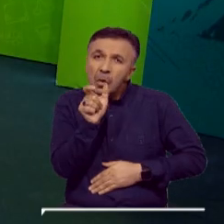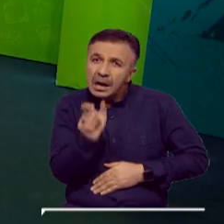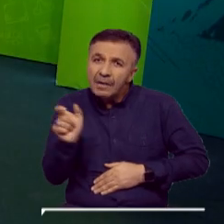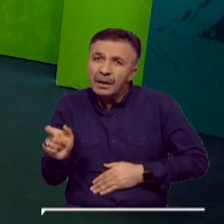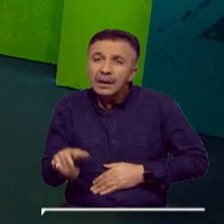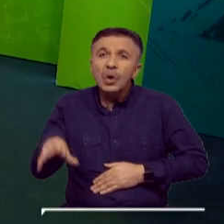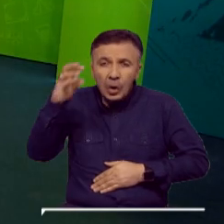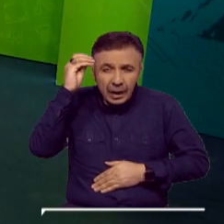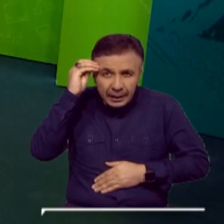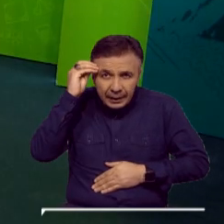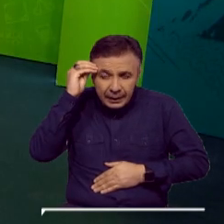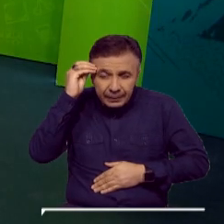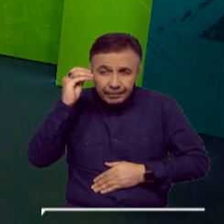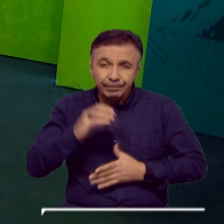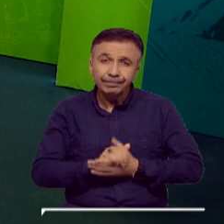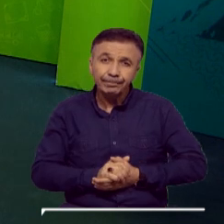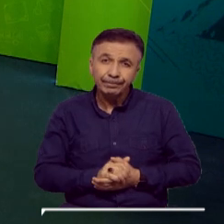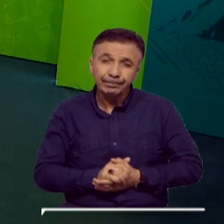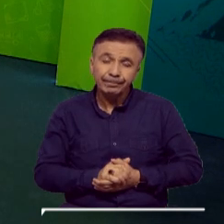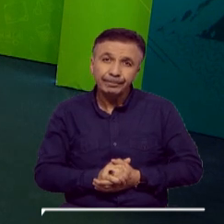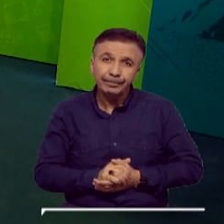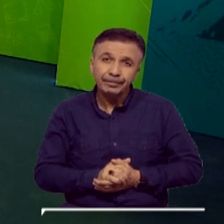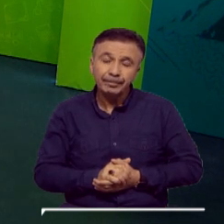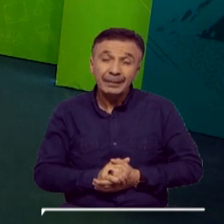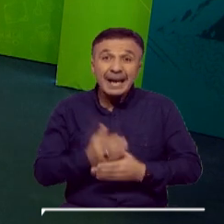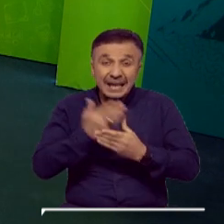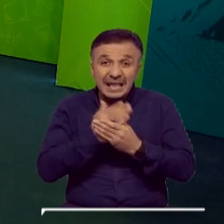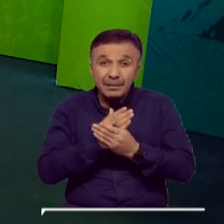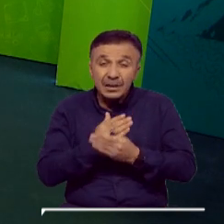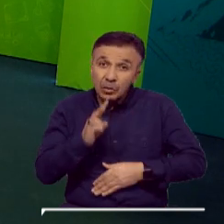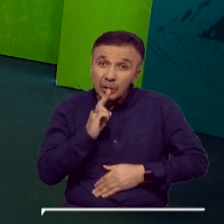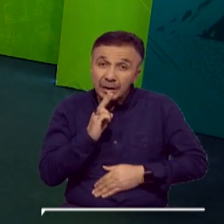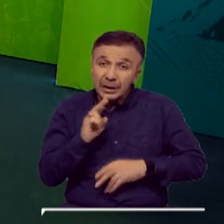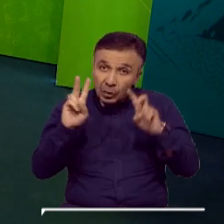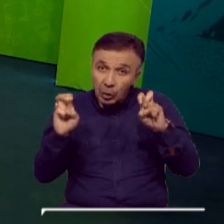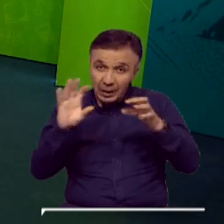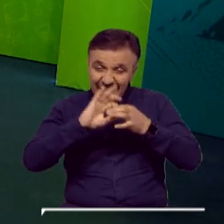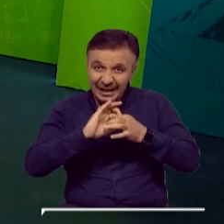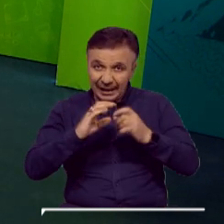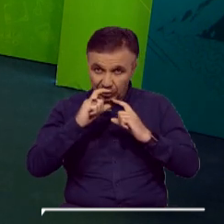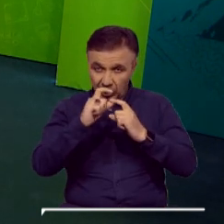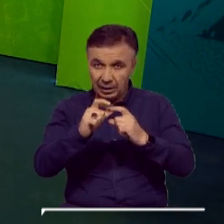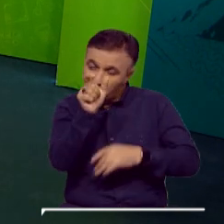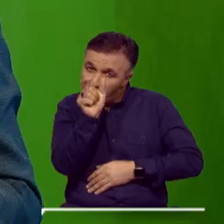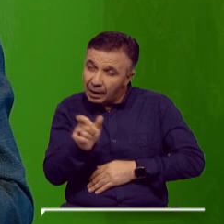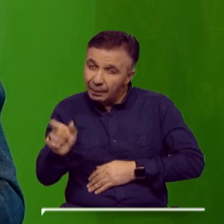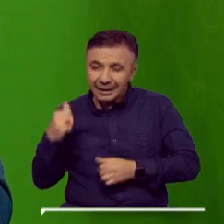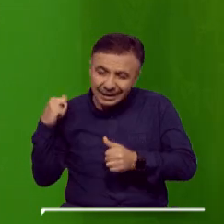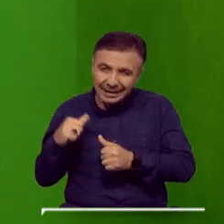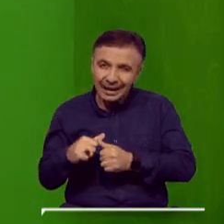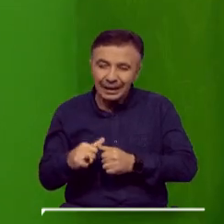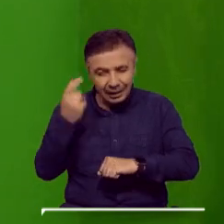da öğrenmiş olduk. Dersimizin sonundaki ünite değerlendirme sorularında bu kavramları da